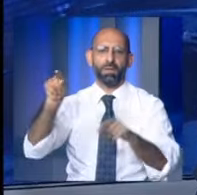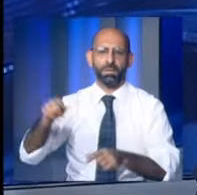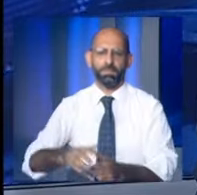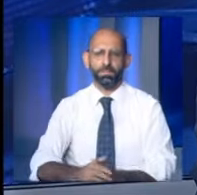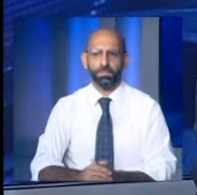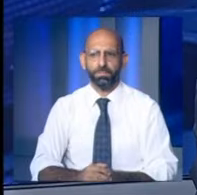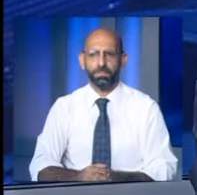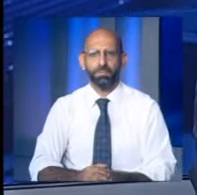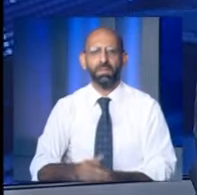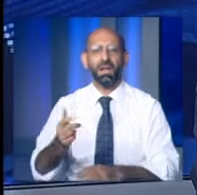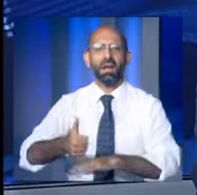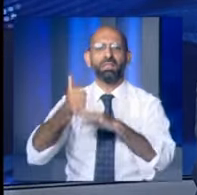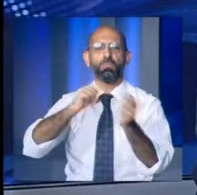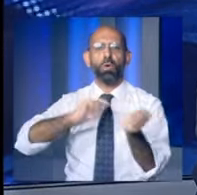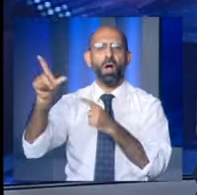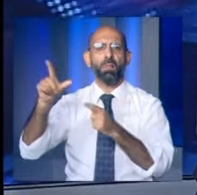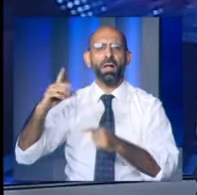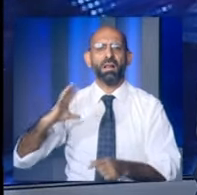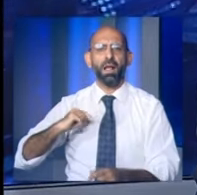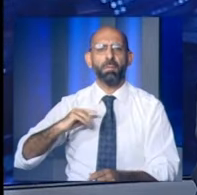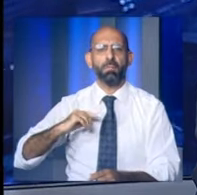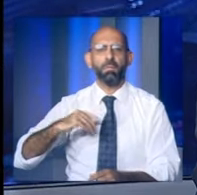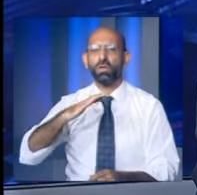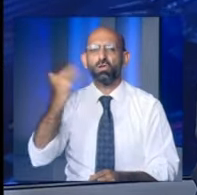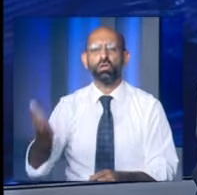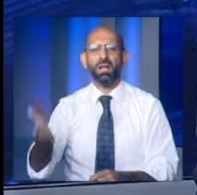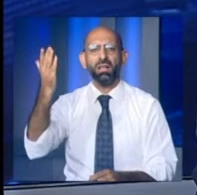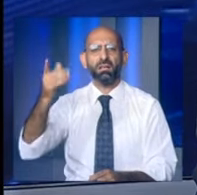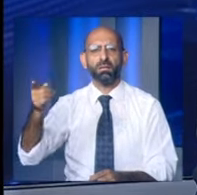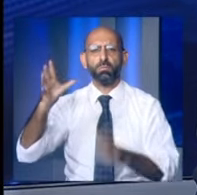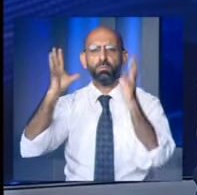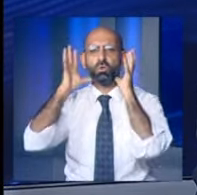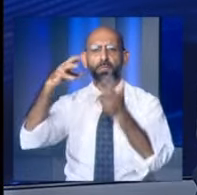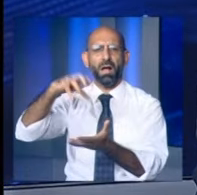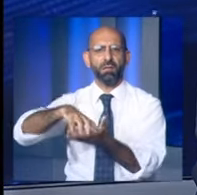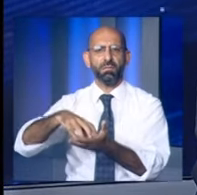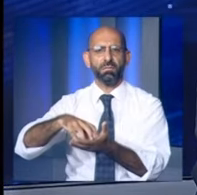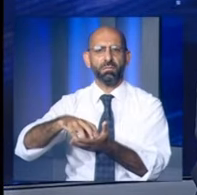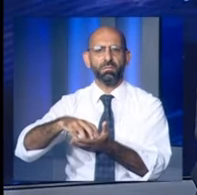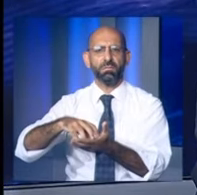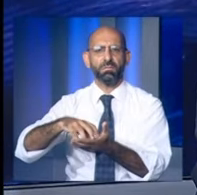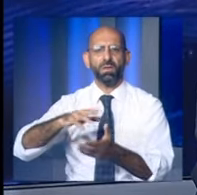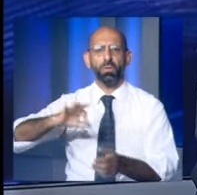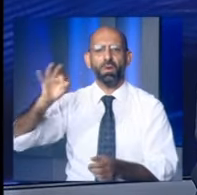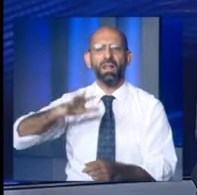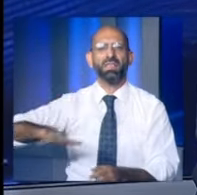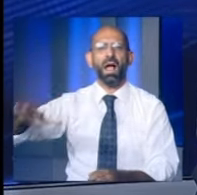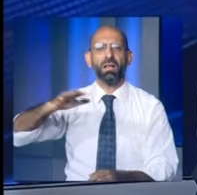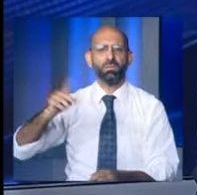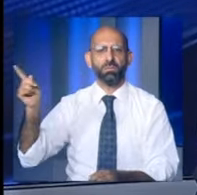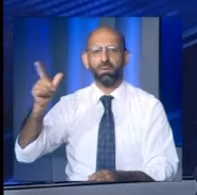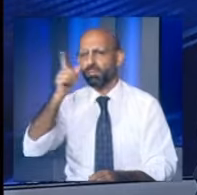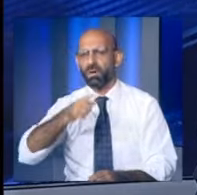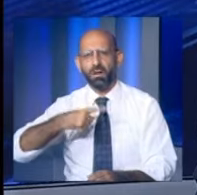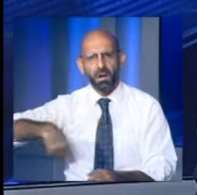معها. رئيس كتلة الوفاء للمقاومة نائب محمد رعد في تكريم الشهيد أمين حسن بدر الدين في مجمع الإمام المجتبى في